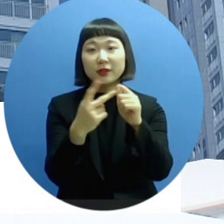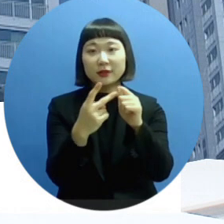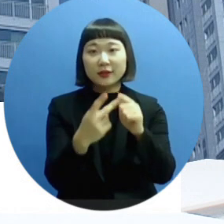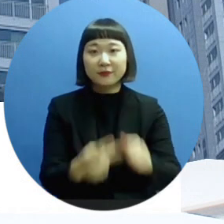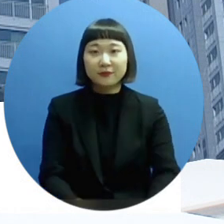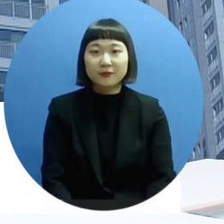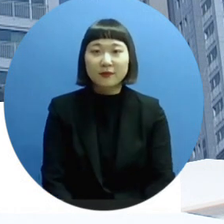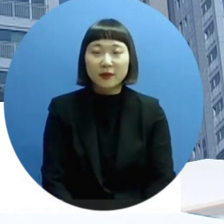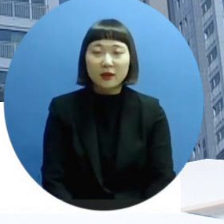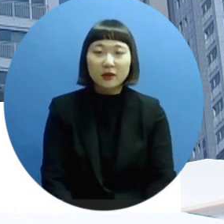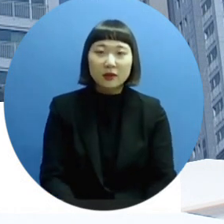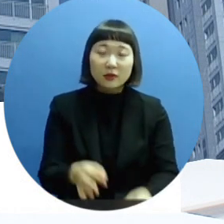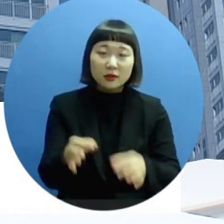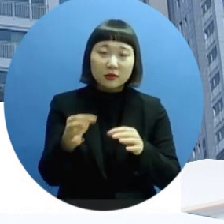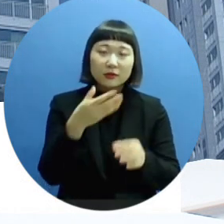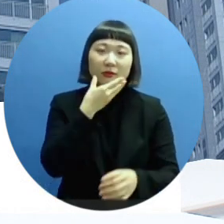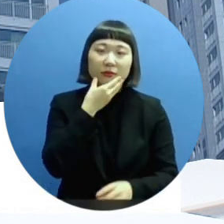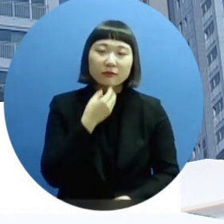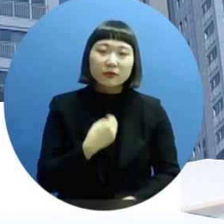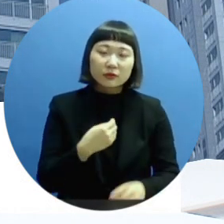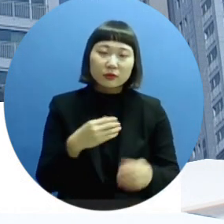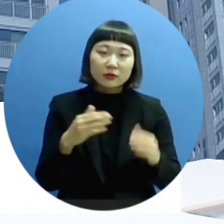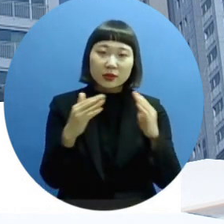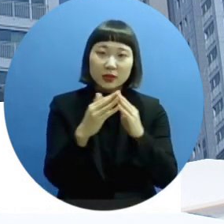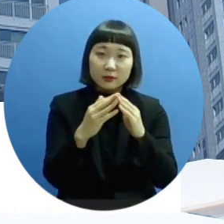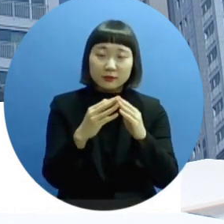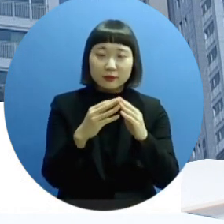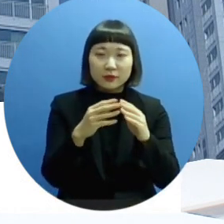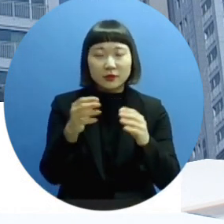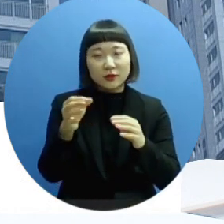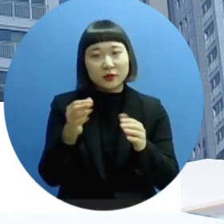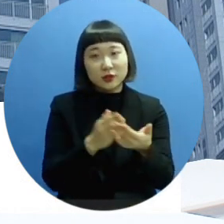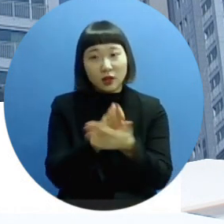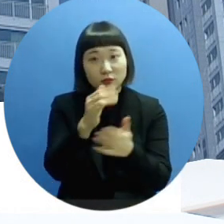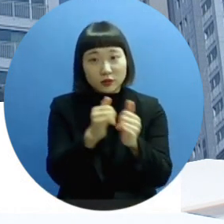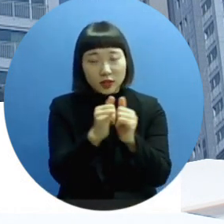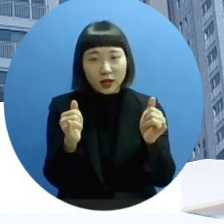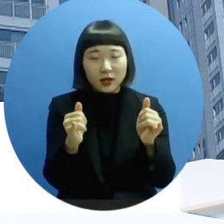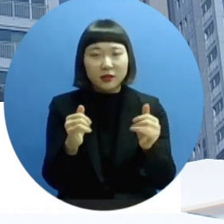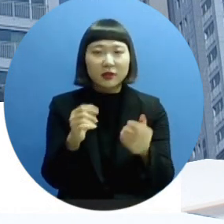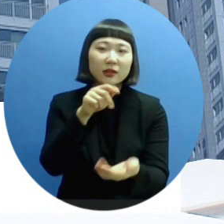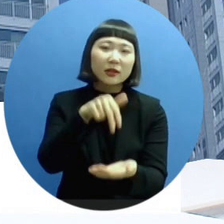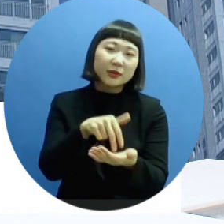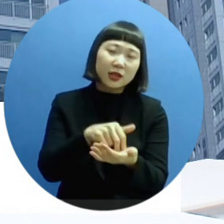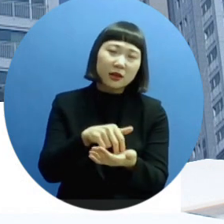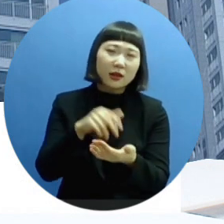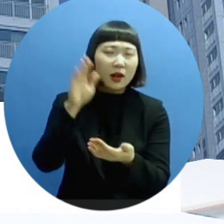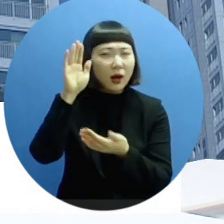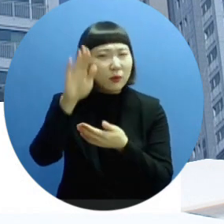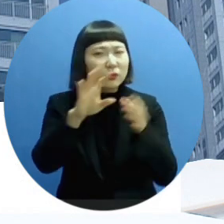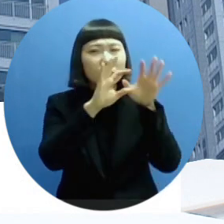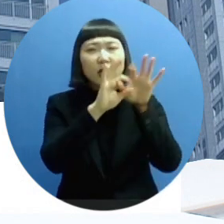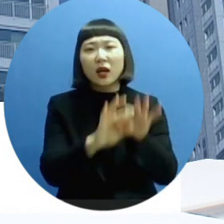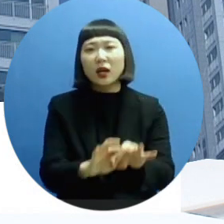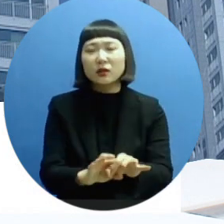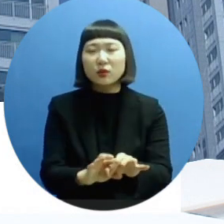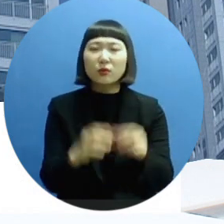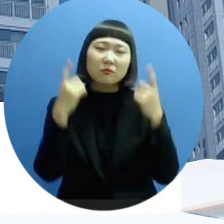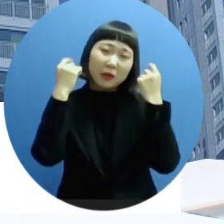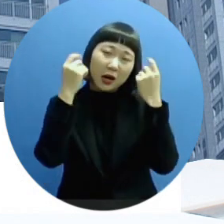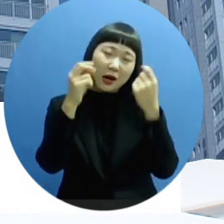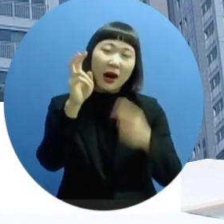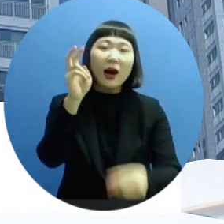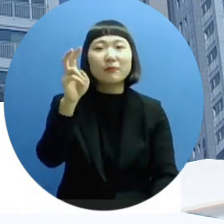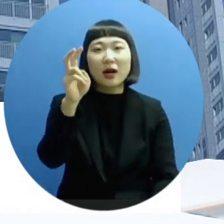부동산 전문가들은 금리 인상이 계속될 만큼 부동산 시장이 당분간 더 얼어붙을 거라고 전망했습니다. NIB 장윤아